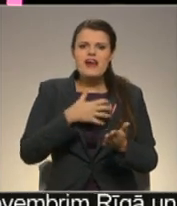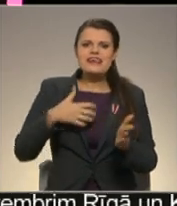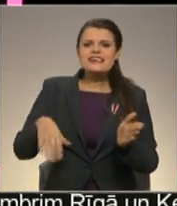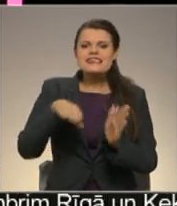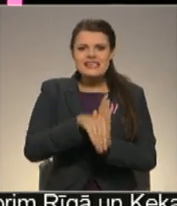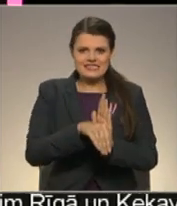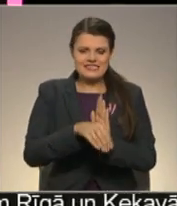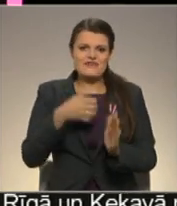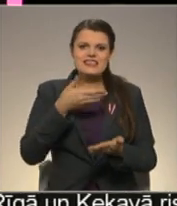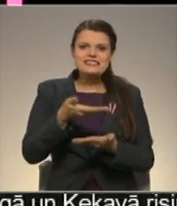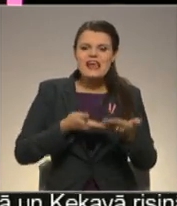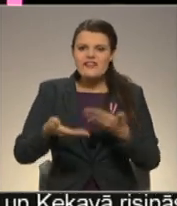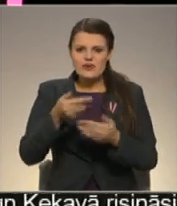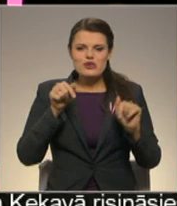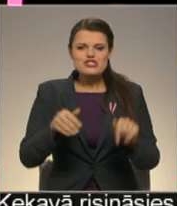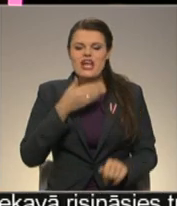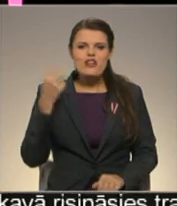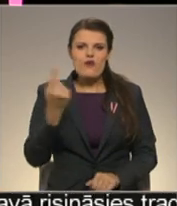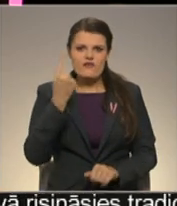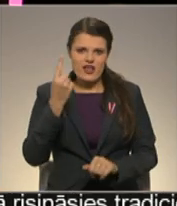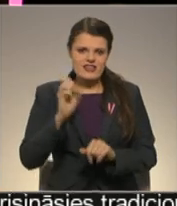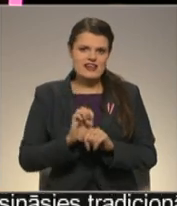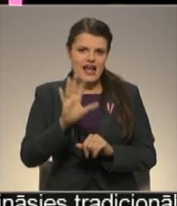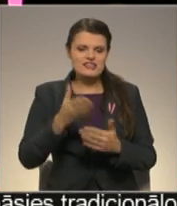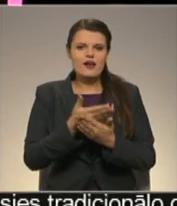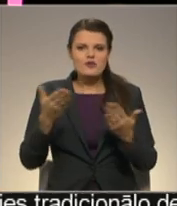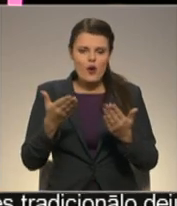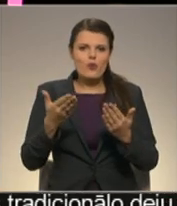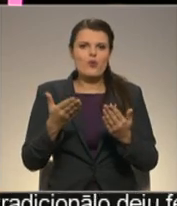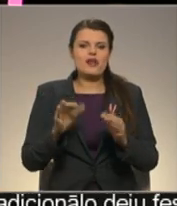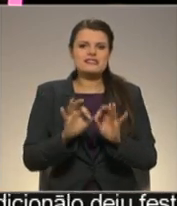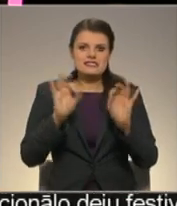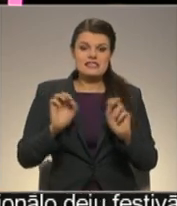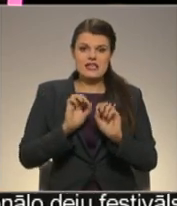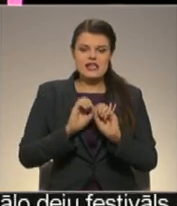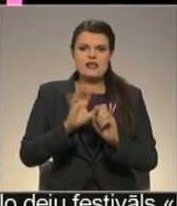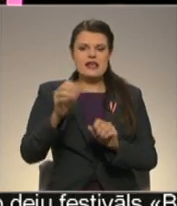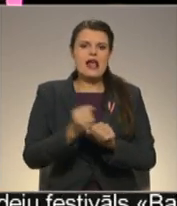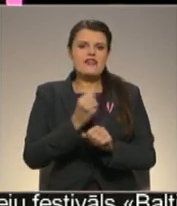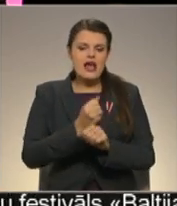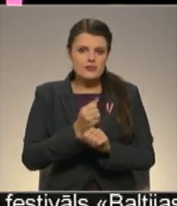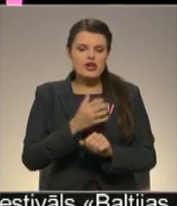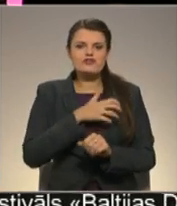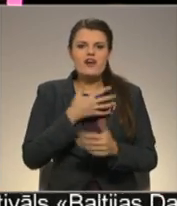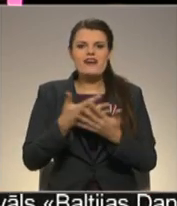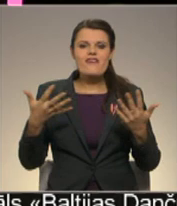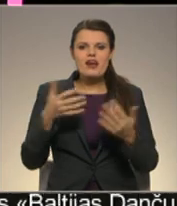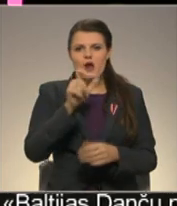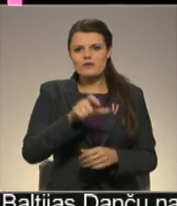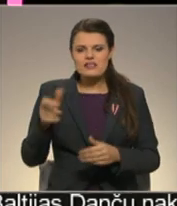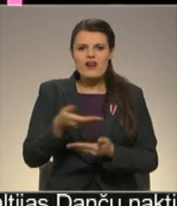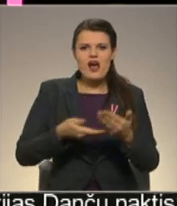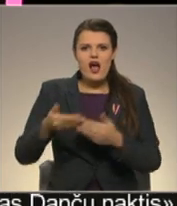savā starpā jāsadarbojās, jo šī nav vienīgā instalācija, kuras iedarbināšanai vajag vairākus cilvēkus līdzdarbošanos un